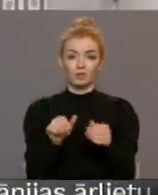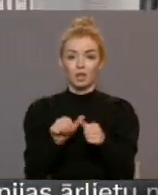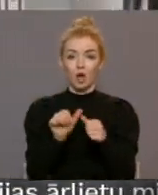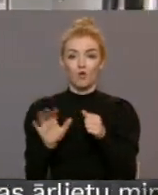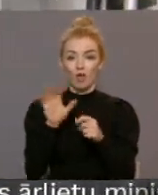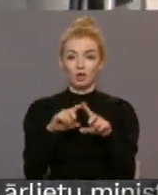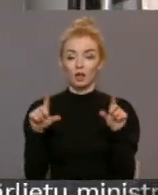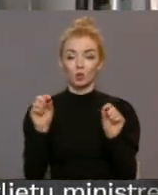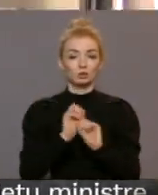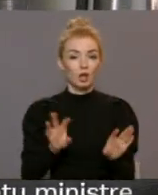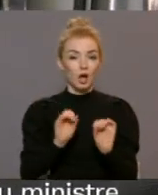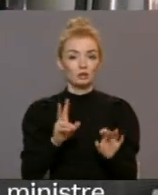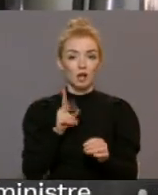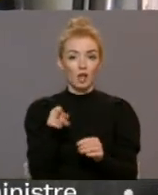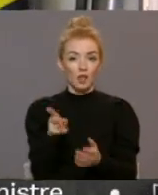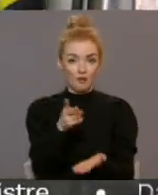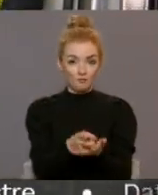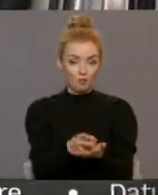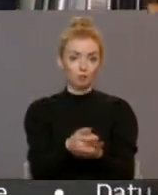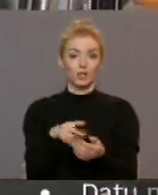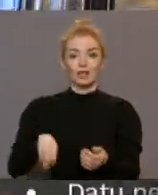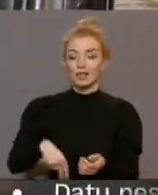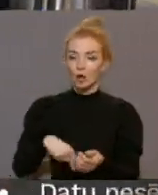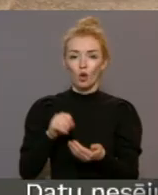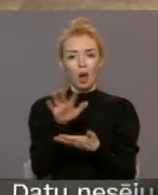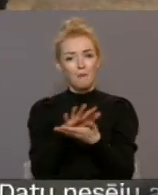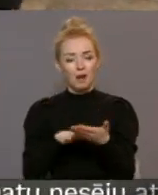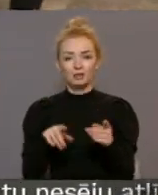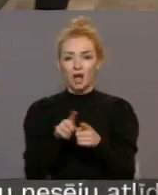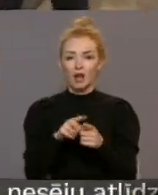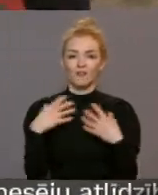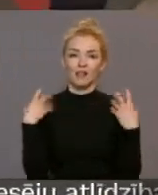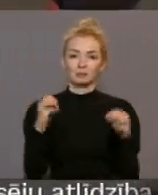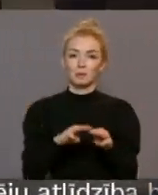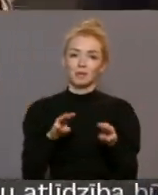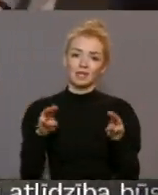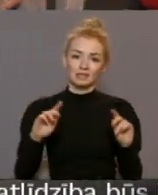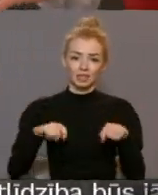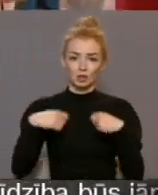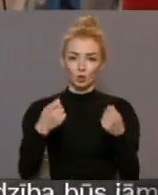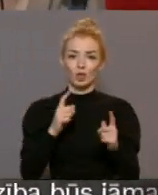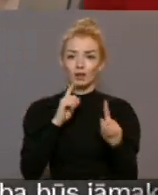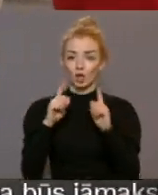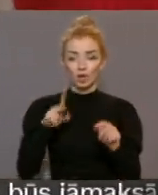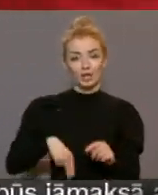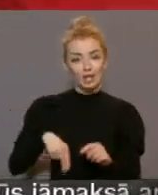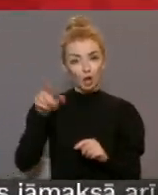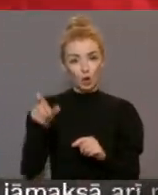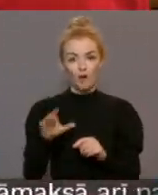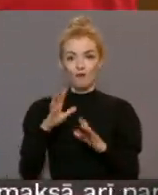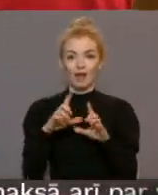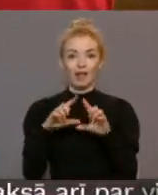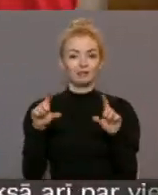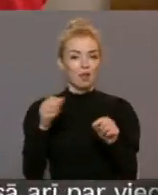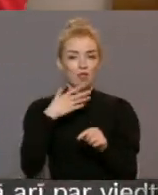aģentūra skaidro, ka ne tās funkcijās, ne direktora amata aprakstā, kā arī nevienā Veselības ministrijas izdotajā rīkojumā direktoram vai iestādēji nav